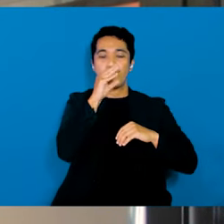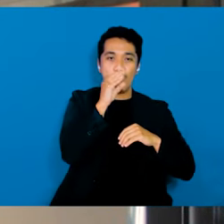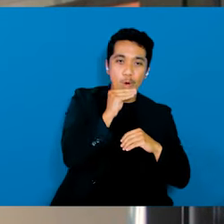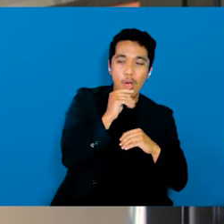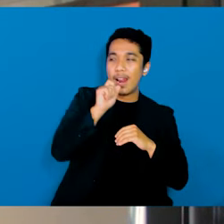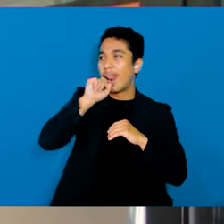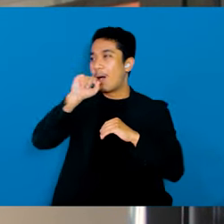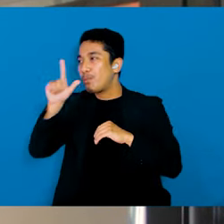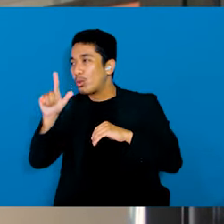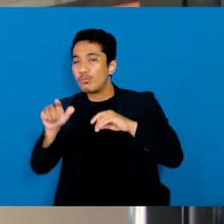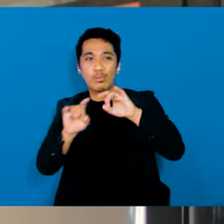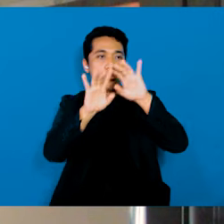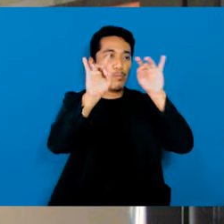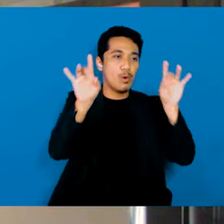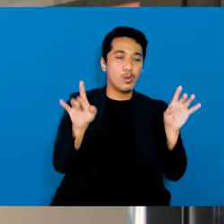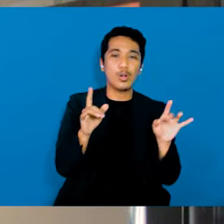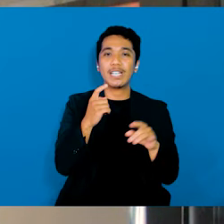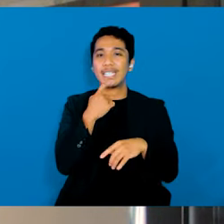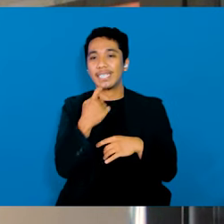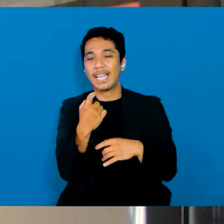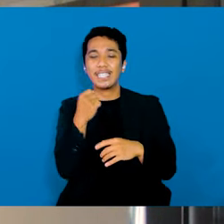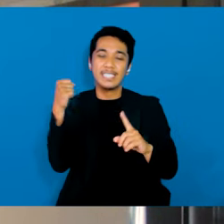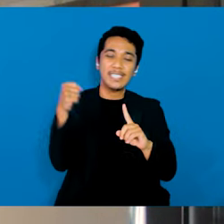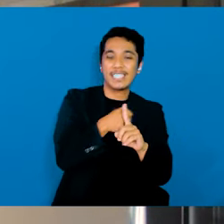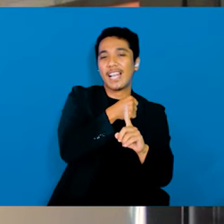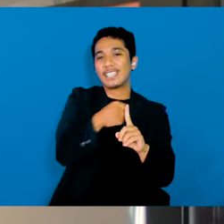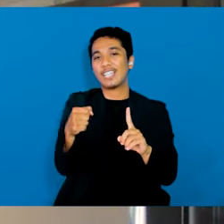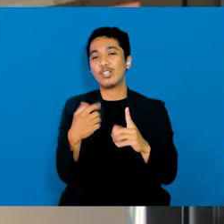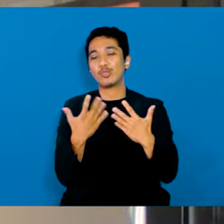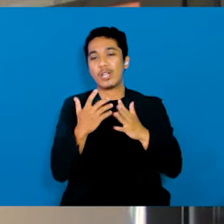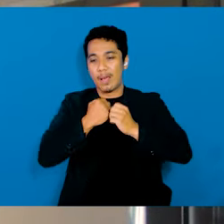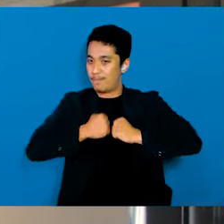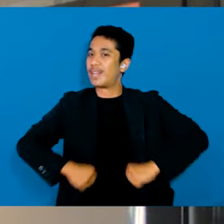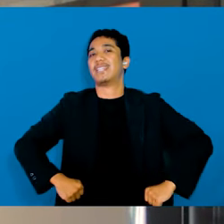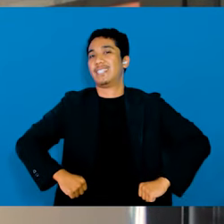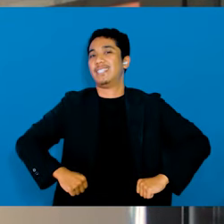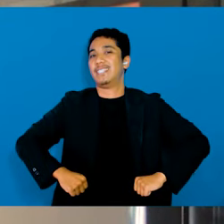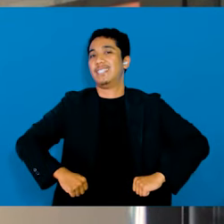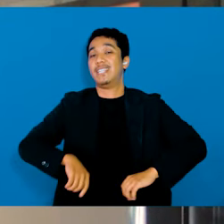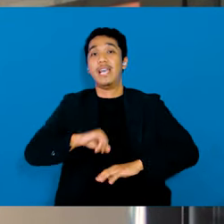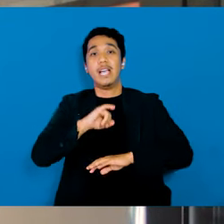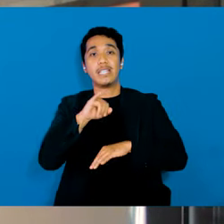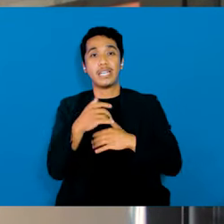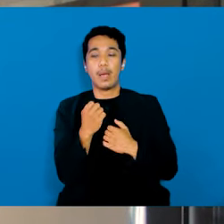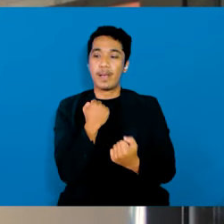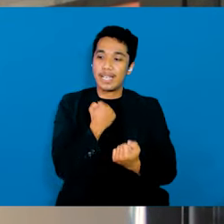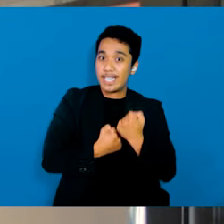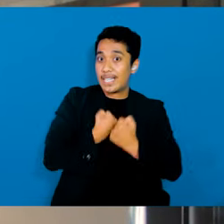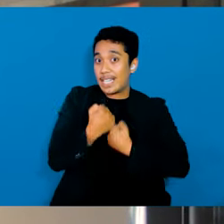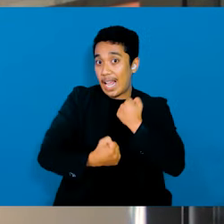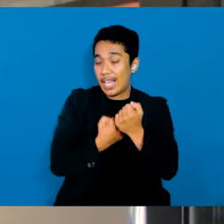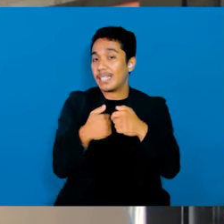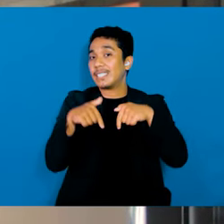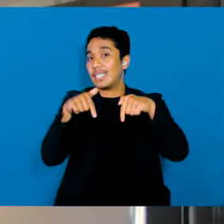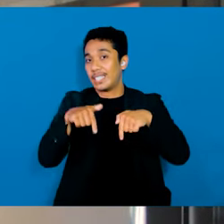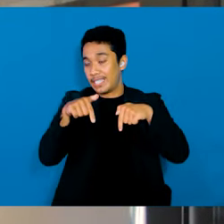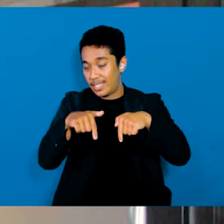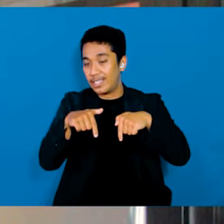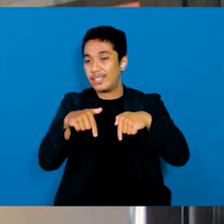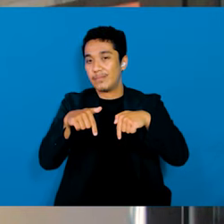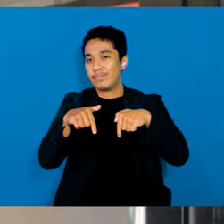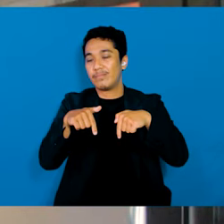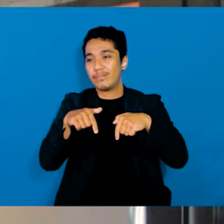berbicara, berani melapor, berani, dan apa terjadi kekerasan yang lain, mereka sudah berani. Makanya pergerakan sekarang ini